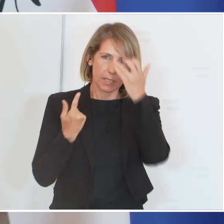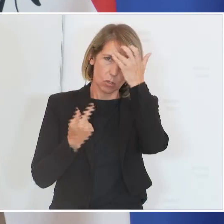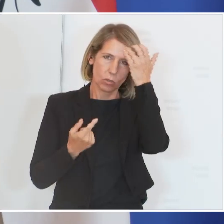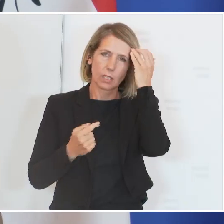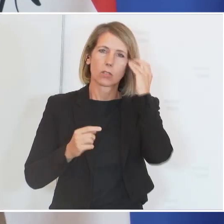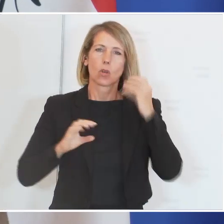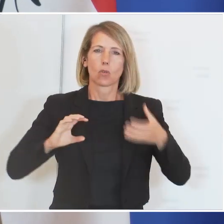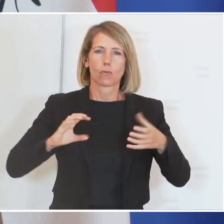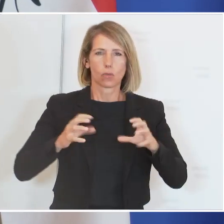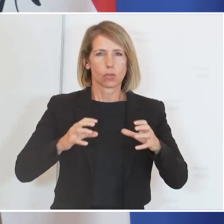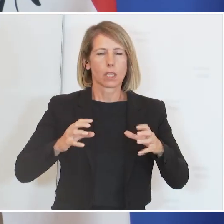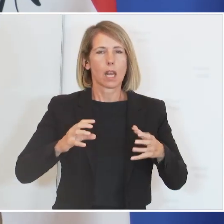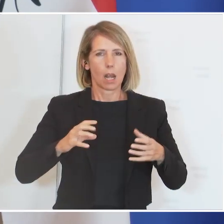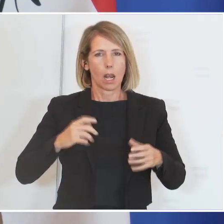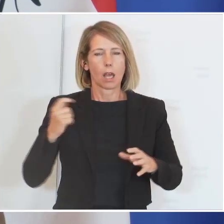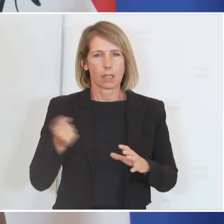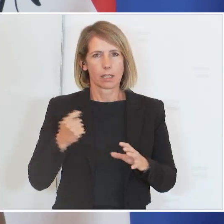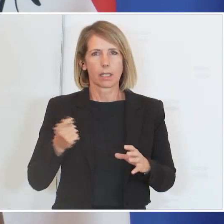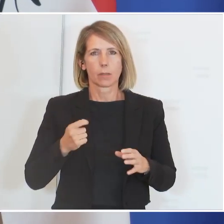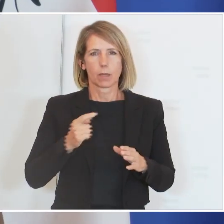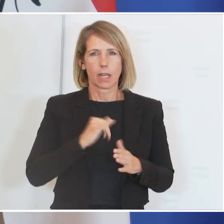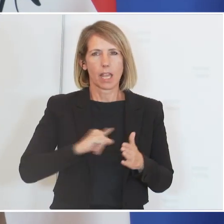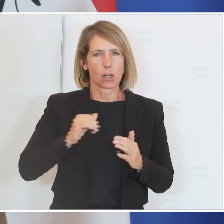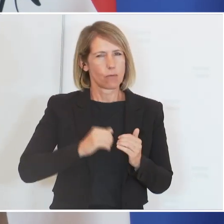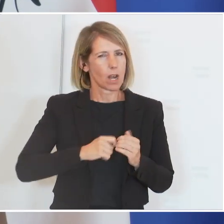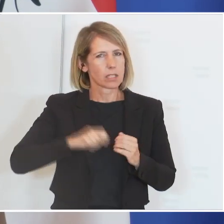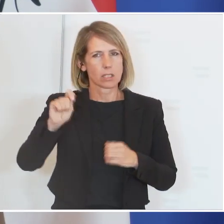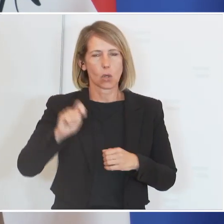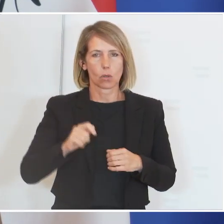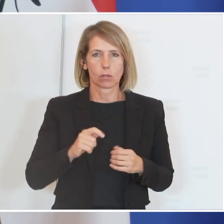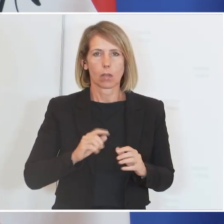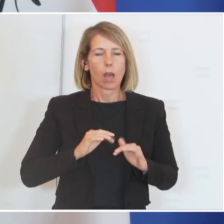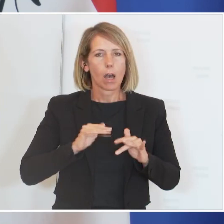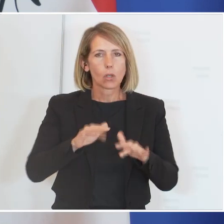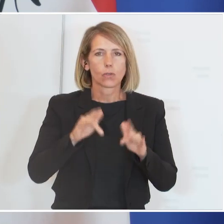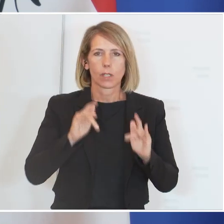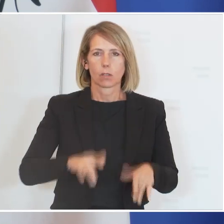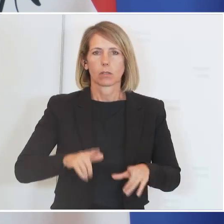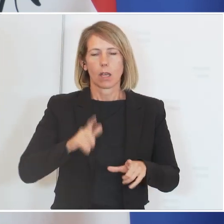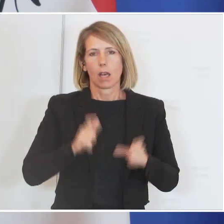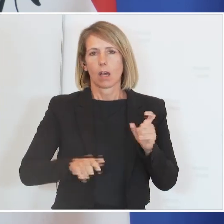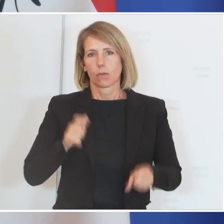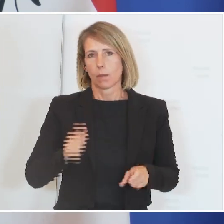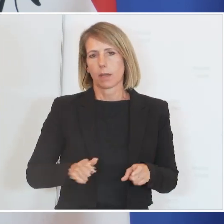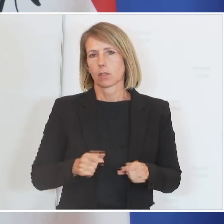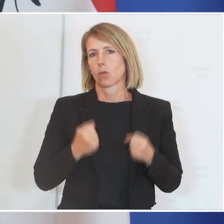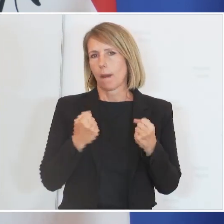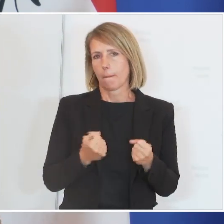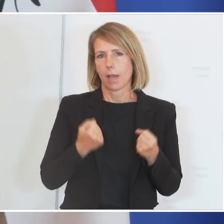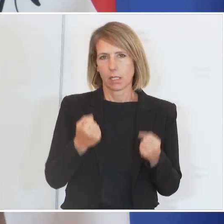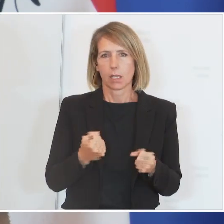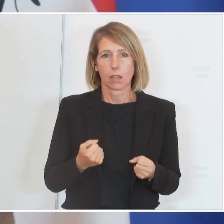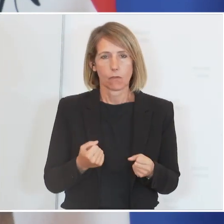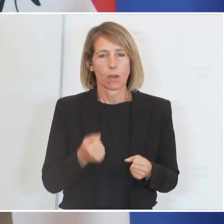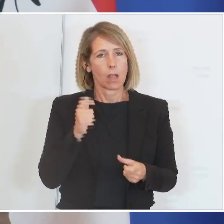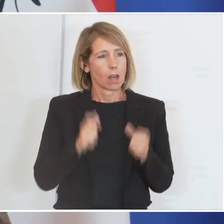getriebenen Inflation, die ganz konkrete Auswirkungen auf das Leben der Menschen in unserem Land hat. Durch die Teuerung sind viele Menschen in